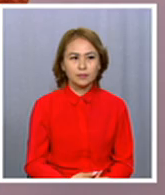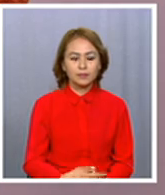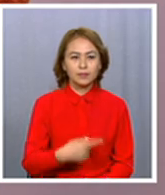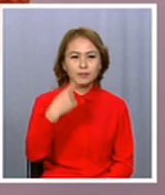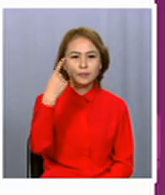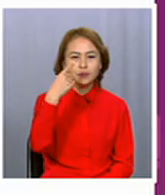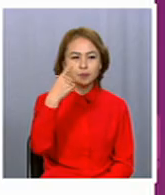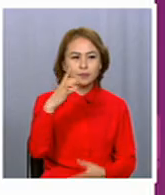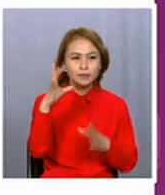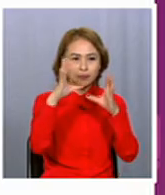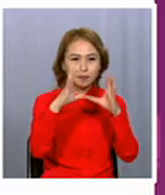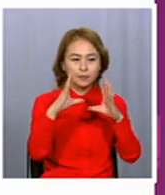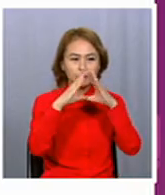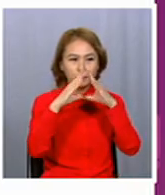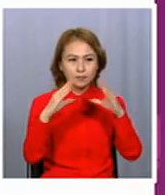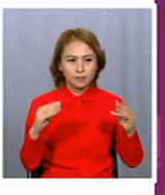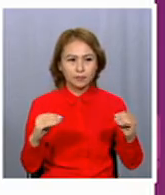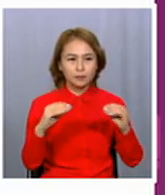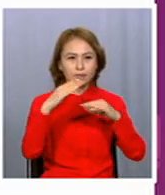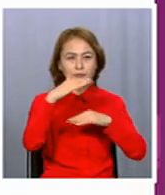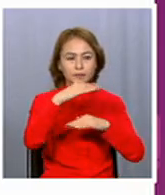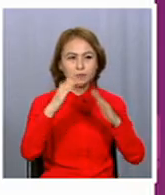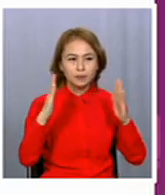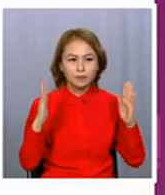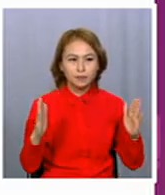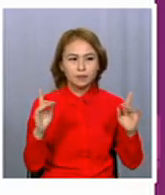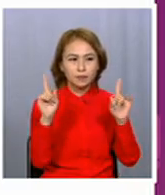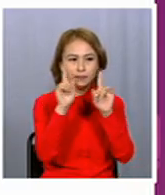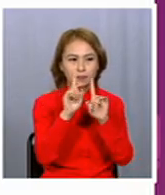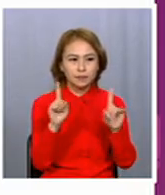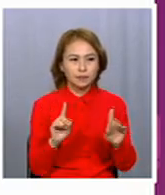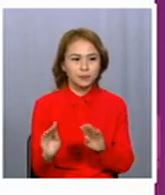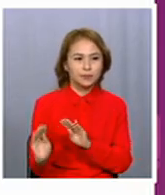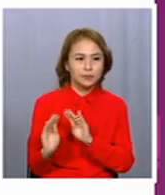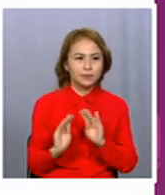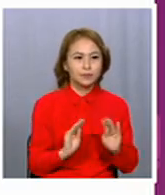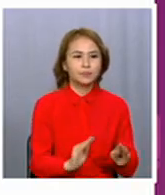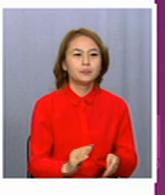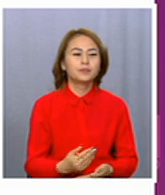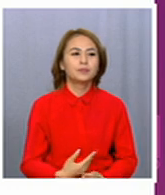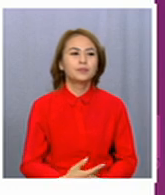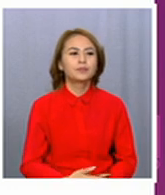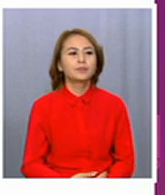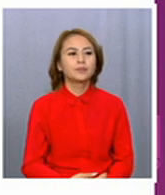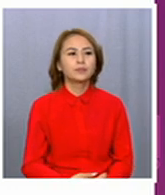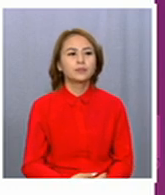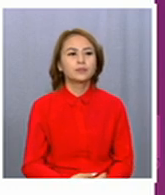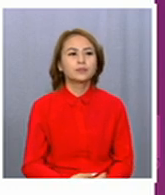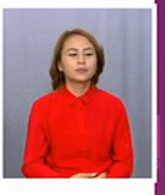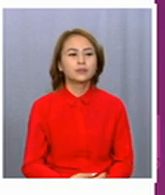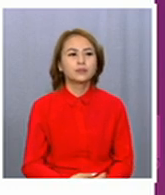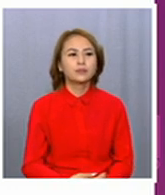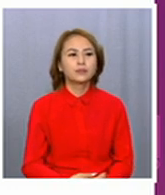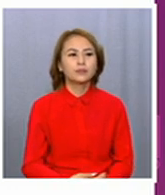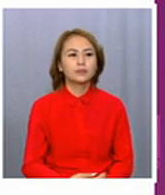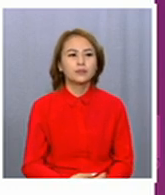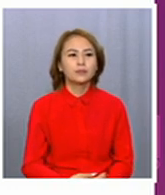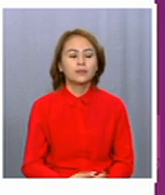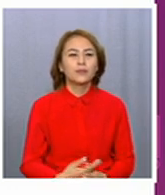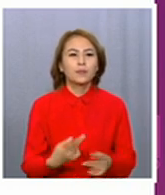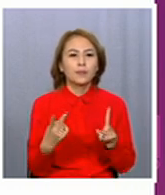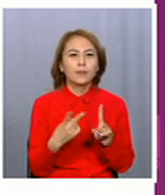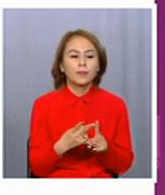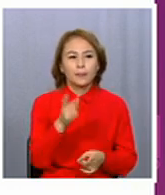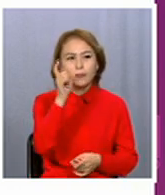тік төрт бұрышты, бірінші қатардың төртінші ұяшығына жұлдызшаны орналастырамыз. Екінші